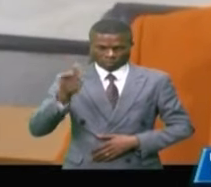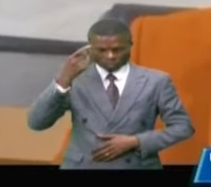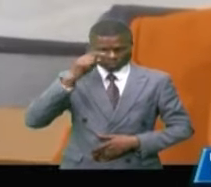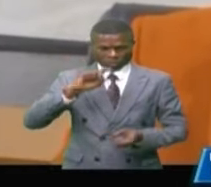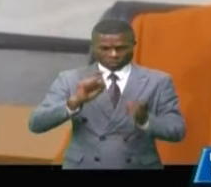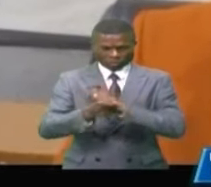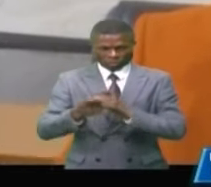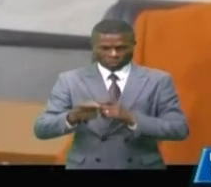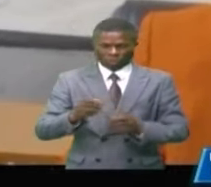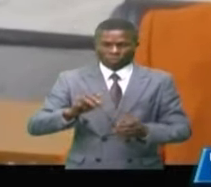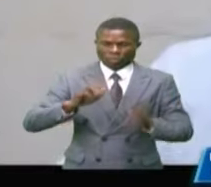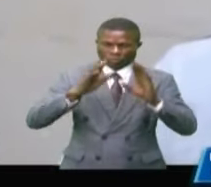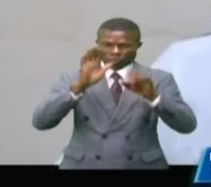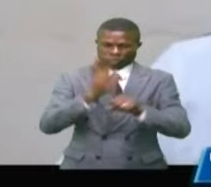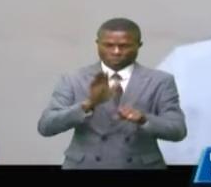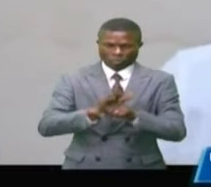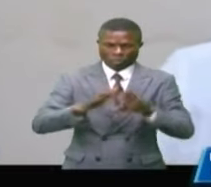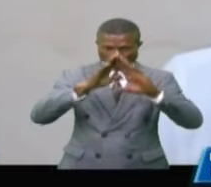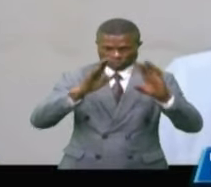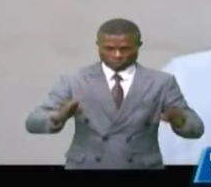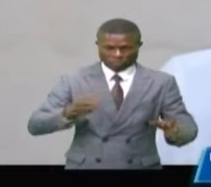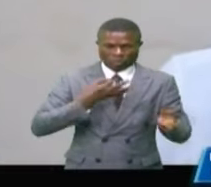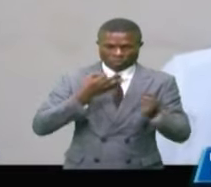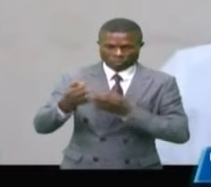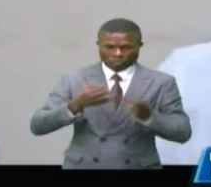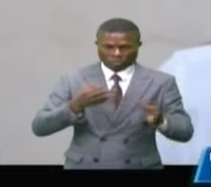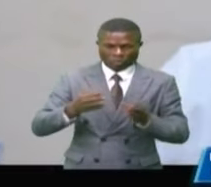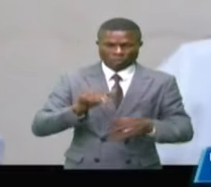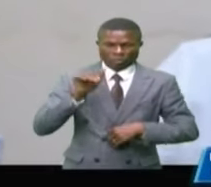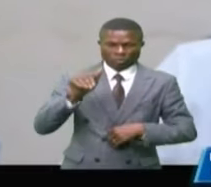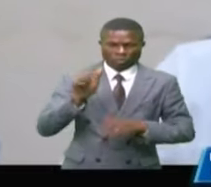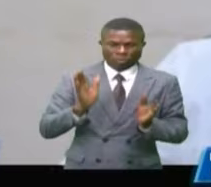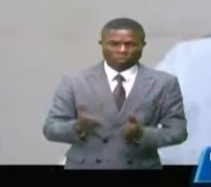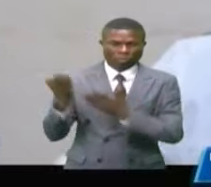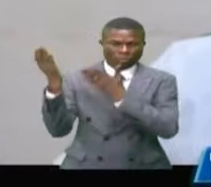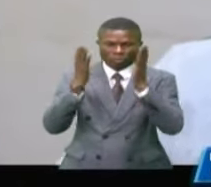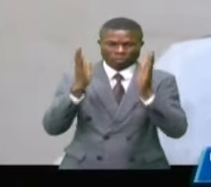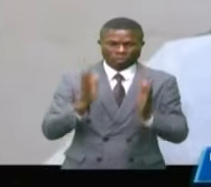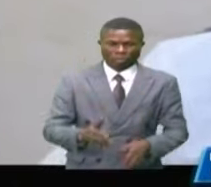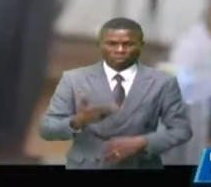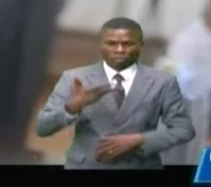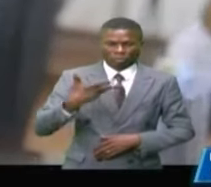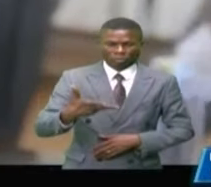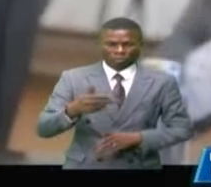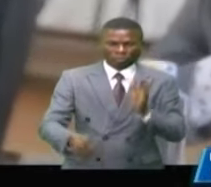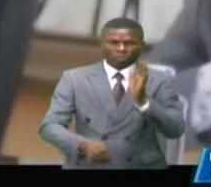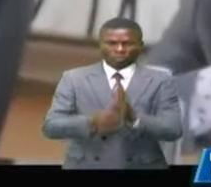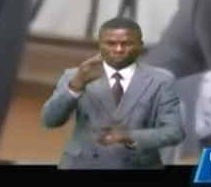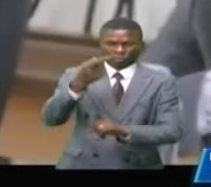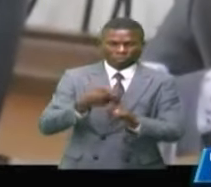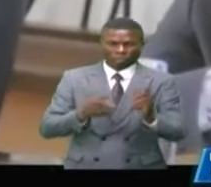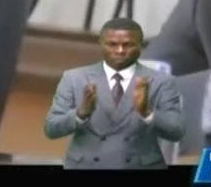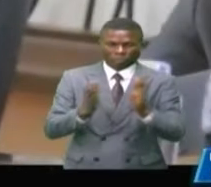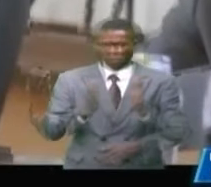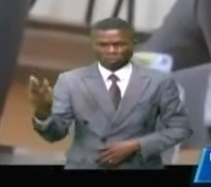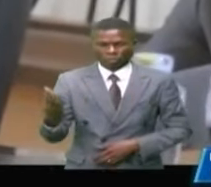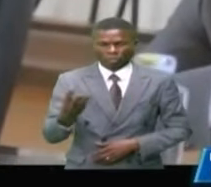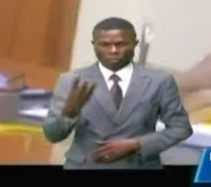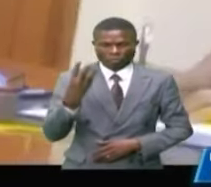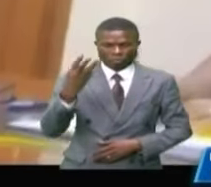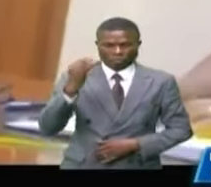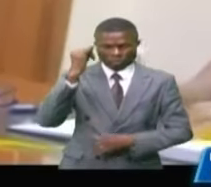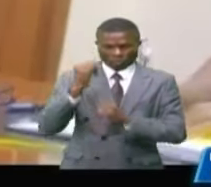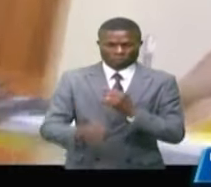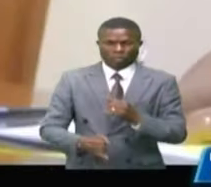de 3000 ménages. C'est ce qu'a fait savoir son directeur commercial ce mercredi 11 octobre 2023, au sortir